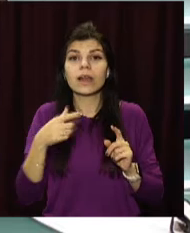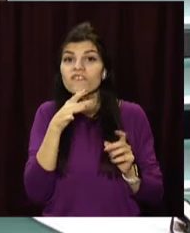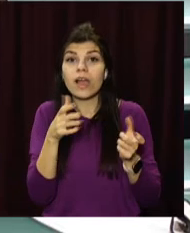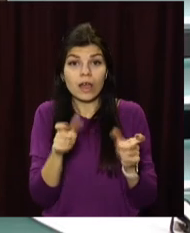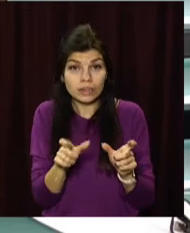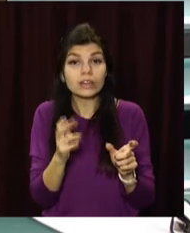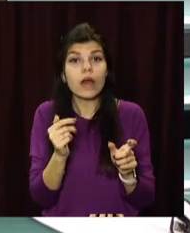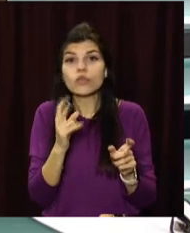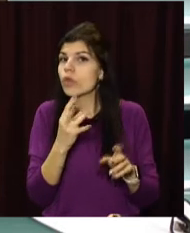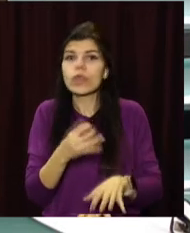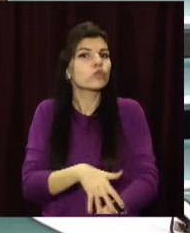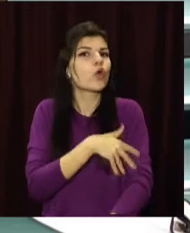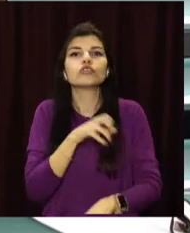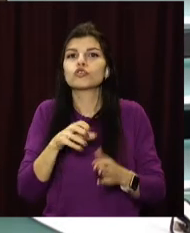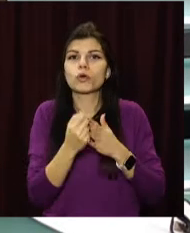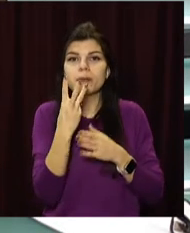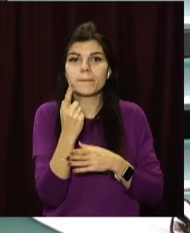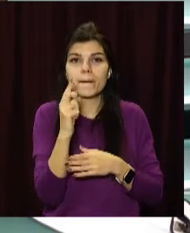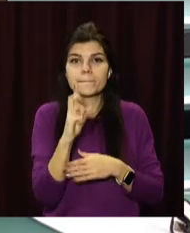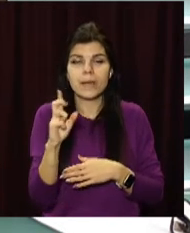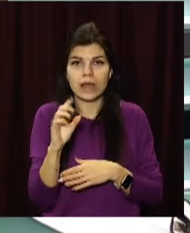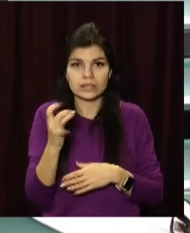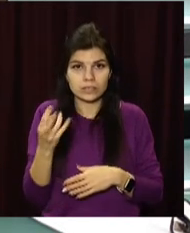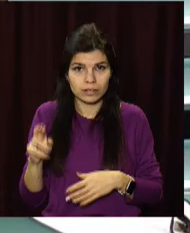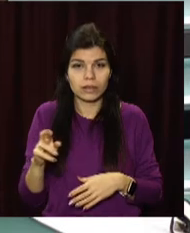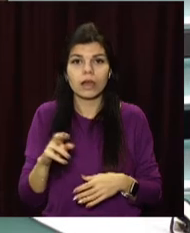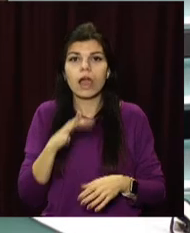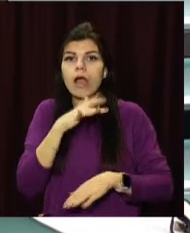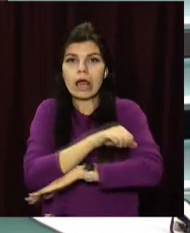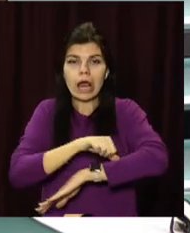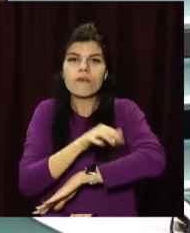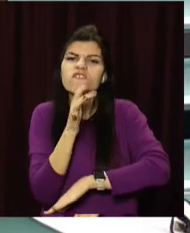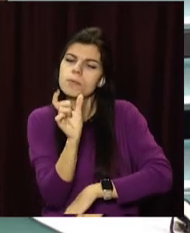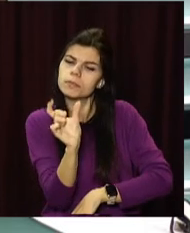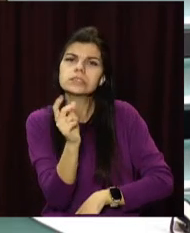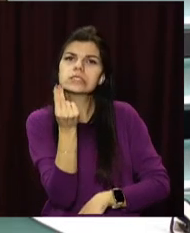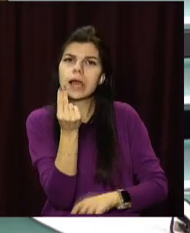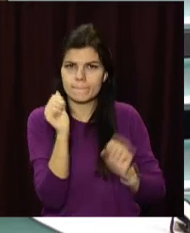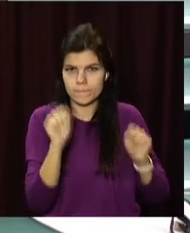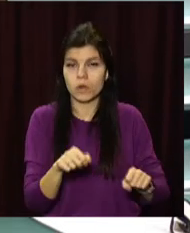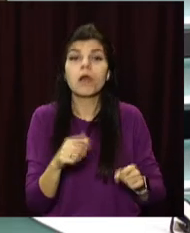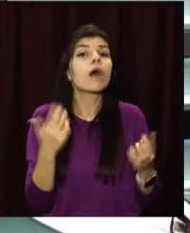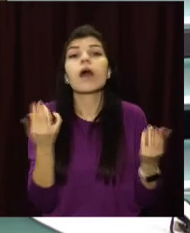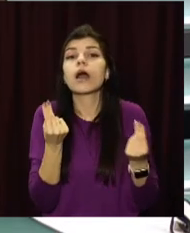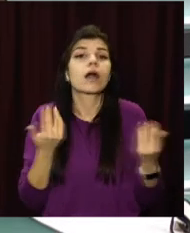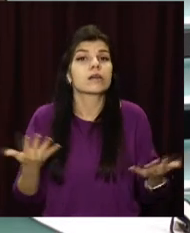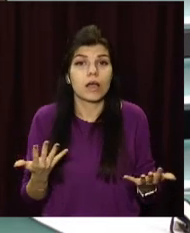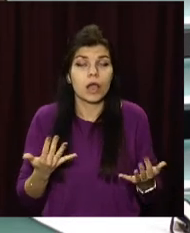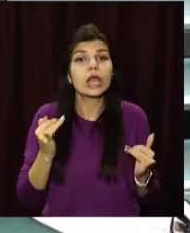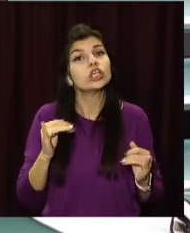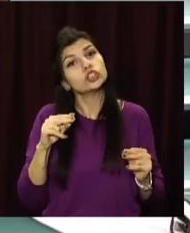не довше, ніж до 31 березня, встановили граничну ціну. Отже, розкажіть, яка буде гранична ціна і чи